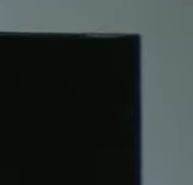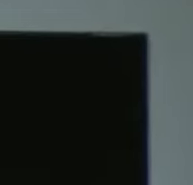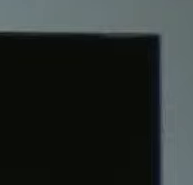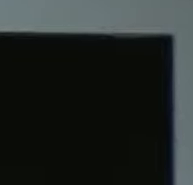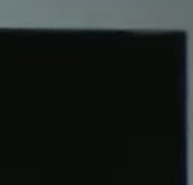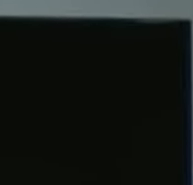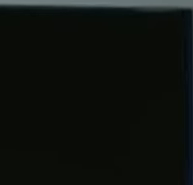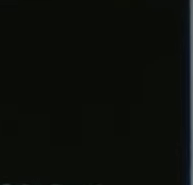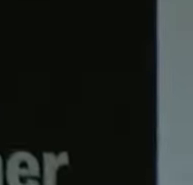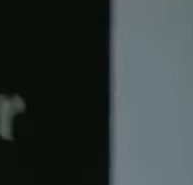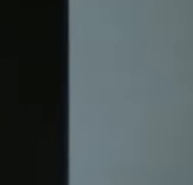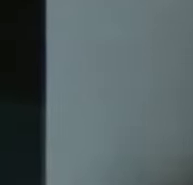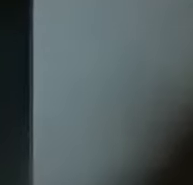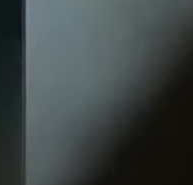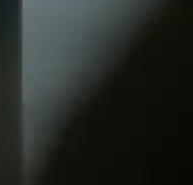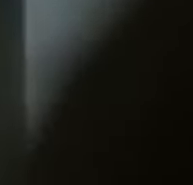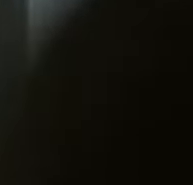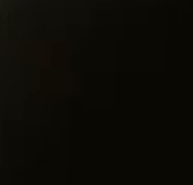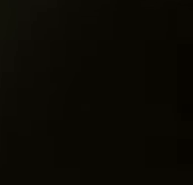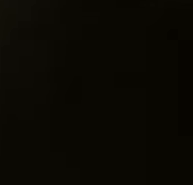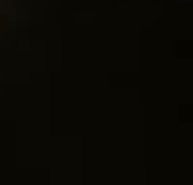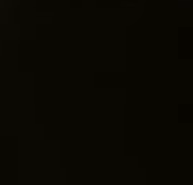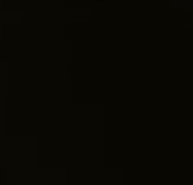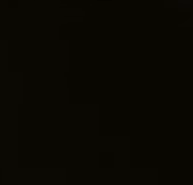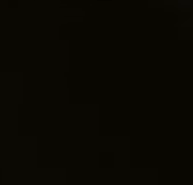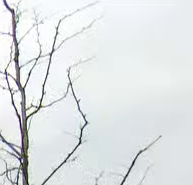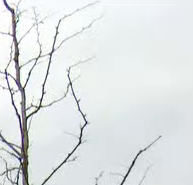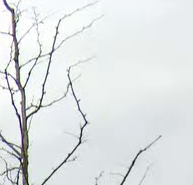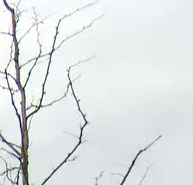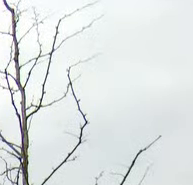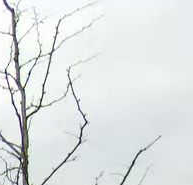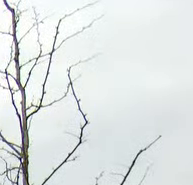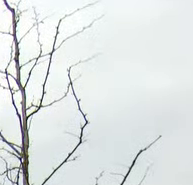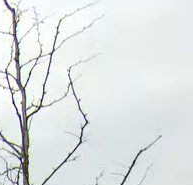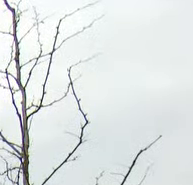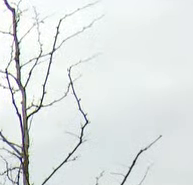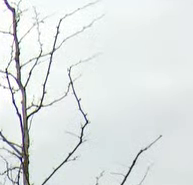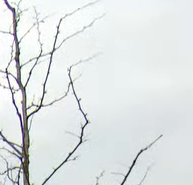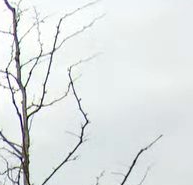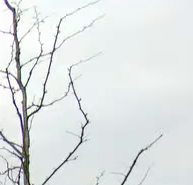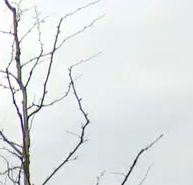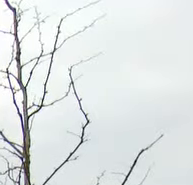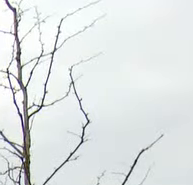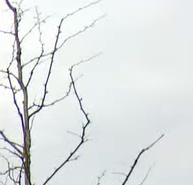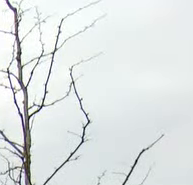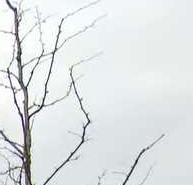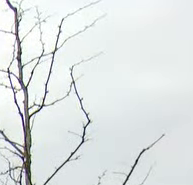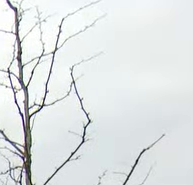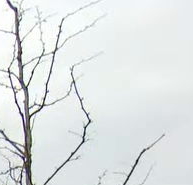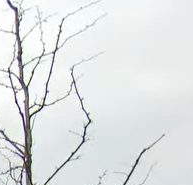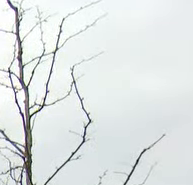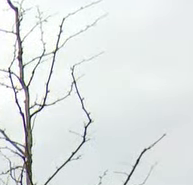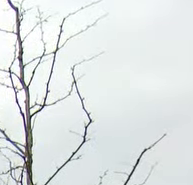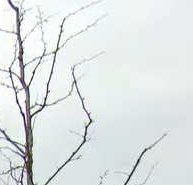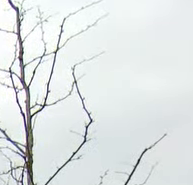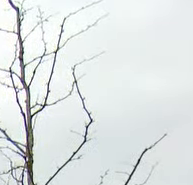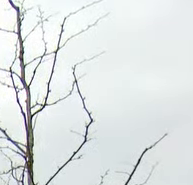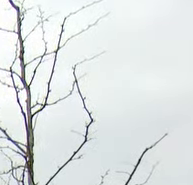Menschen Gedenkstätten wie Dachau oder Flossenbürg. Das 2015